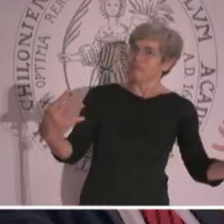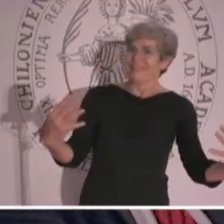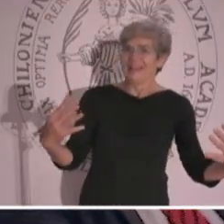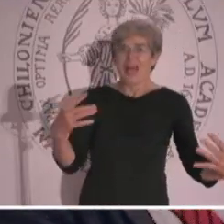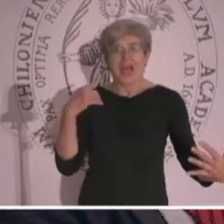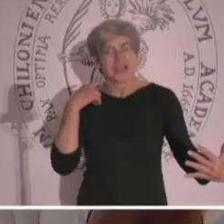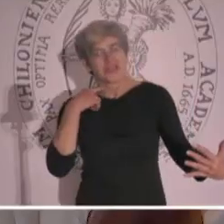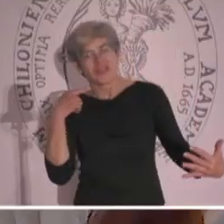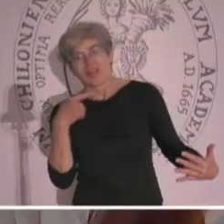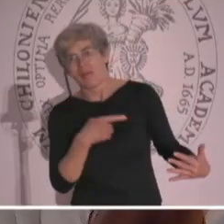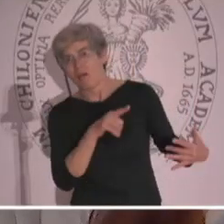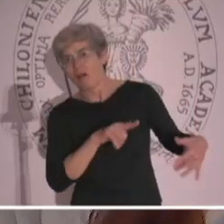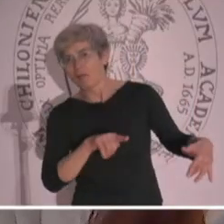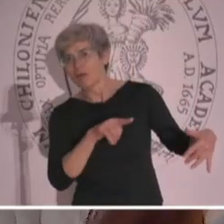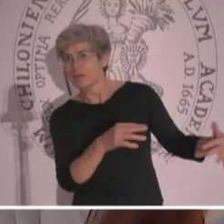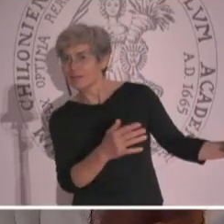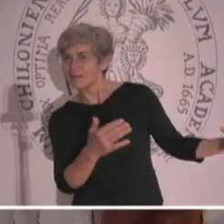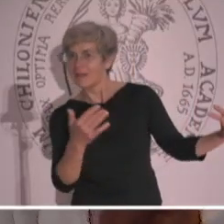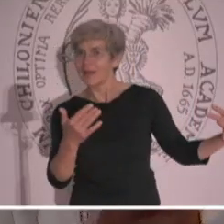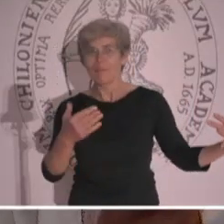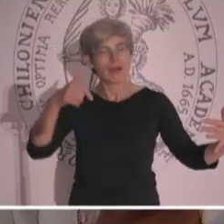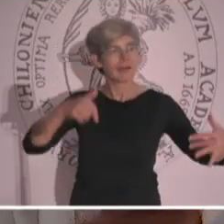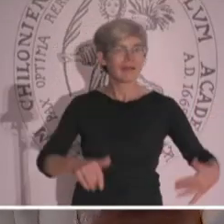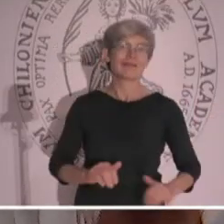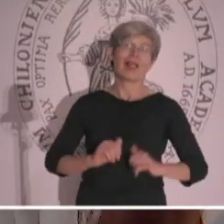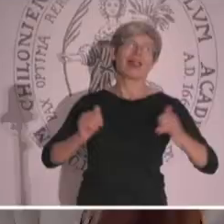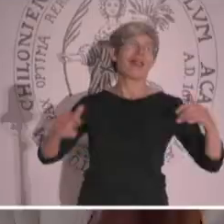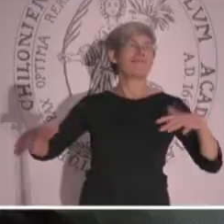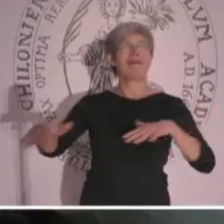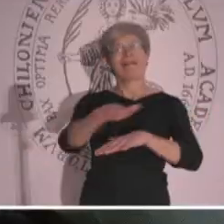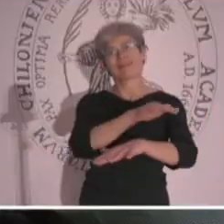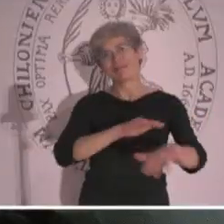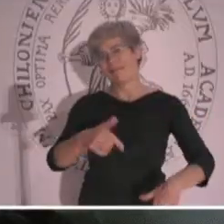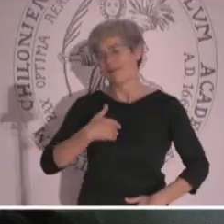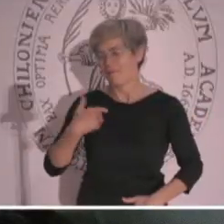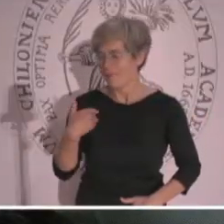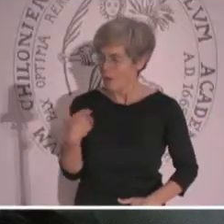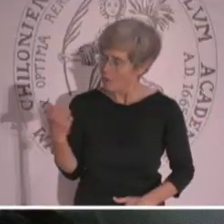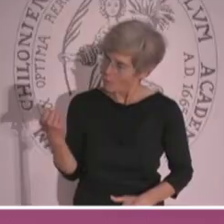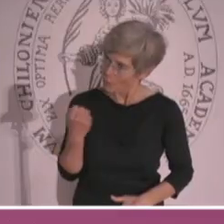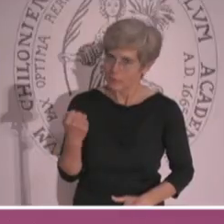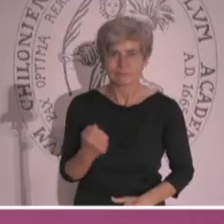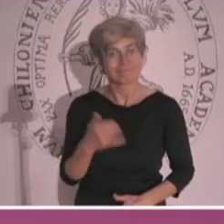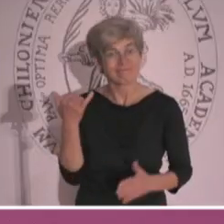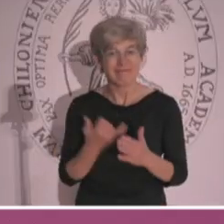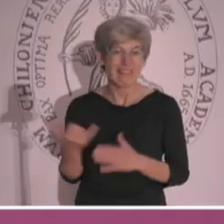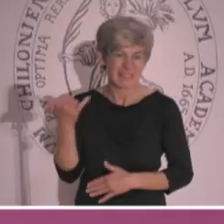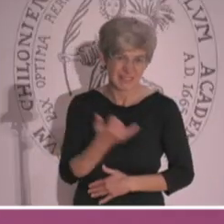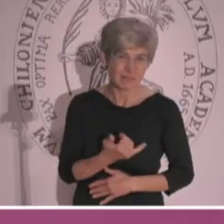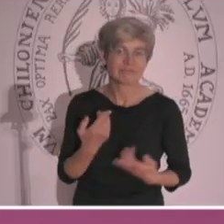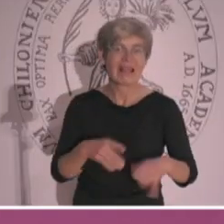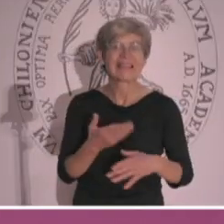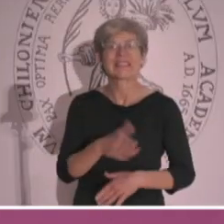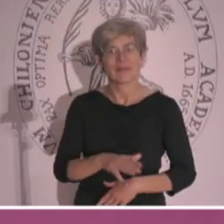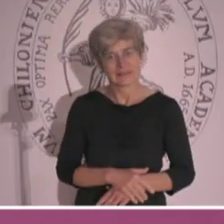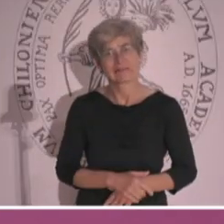unserer Universität und das ist einfach toll und darüber freue ich mich wirklich sehr. Letztes Jahr war das nämlich ganz anders. Letztes